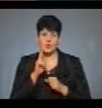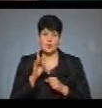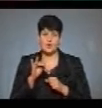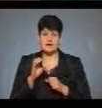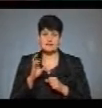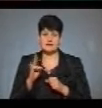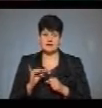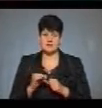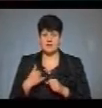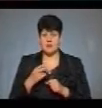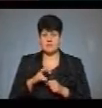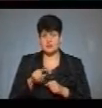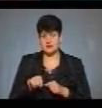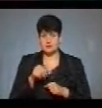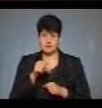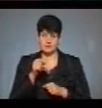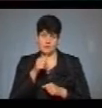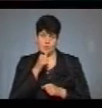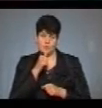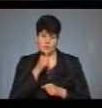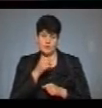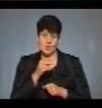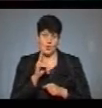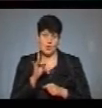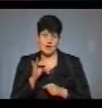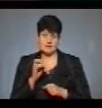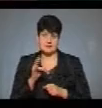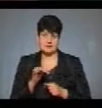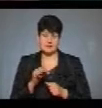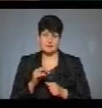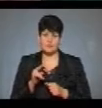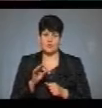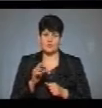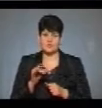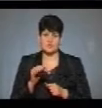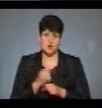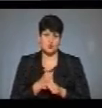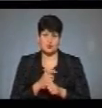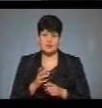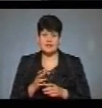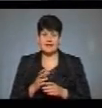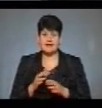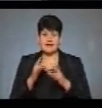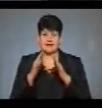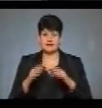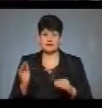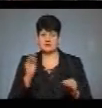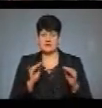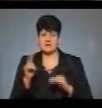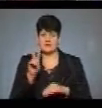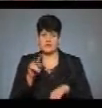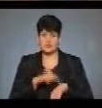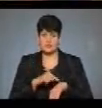Я прийшла сюди, щоб скуштувати круасани із полуницею і шоколадом. Ялинку склали за 2 години